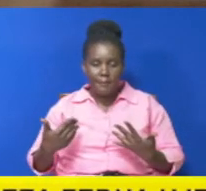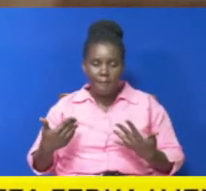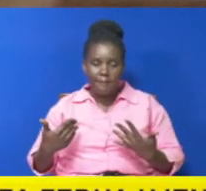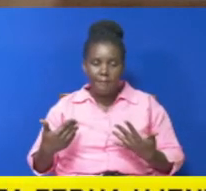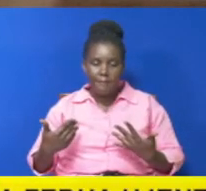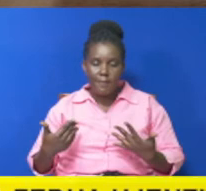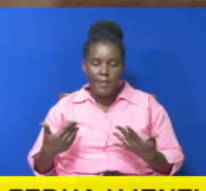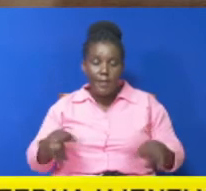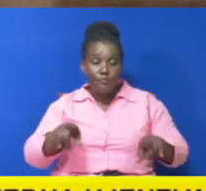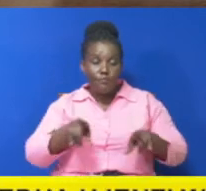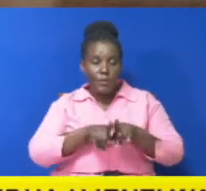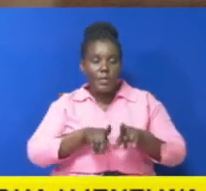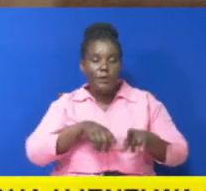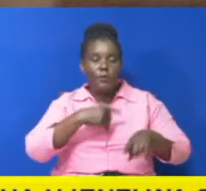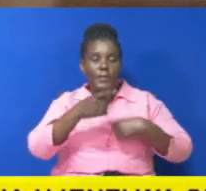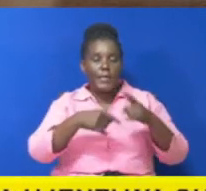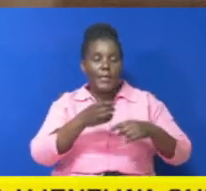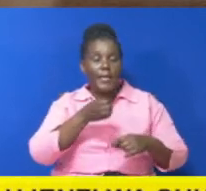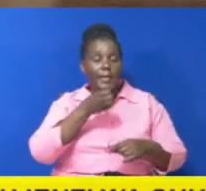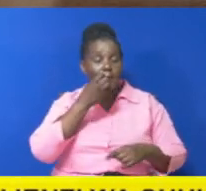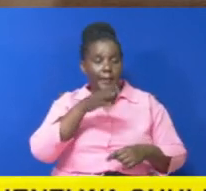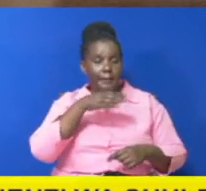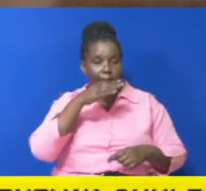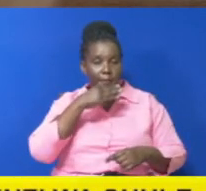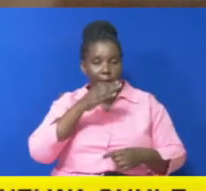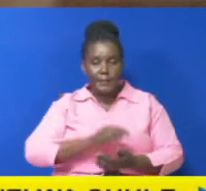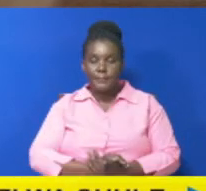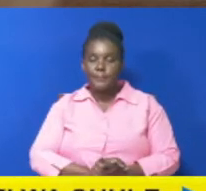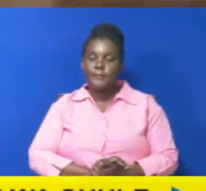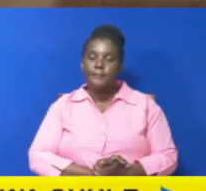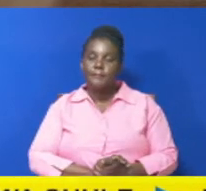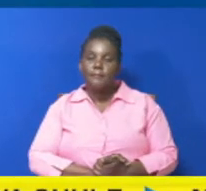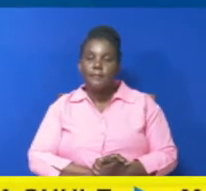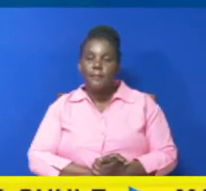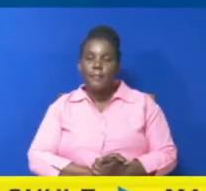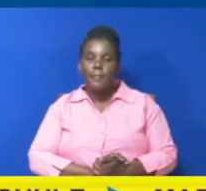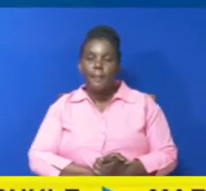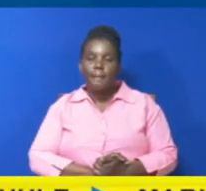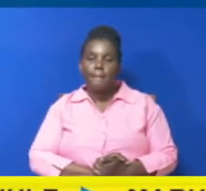akusomee habari ambazo tumekuandalia kwa usiku huu.